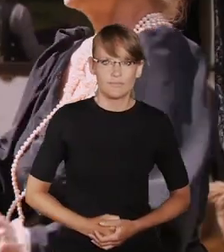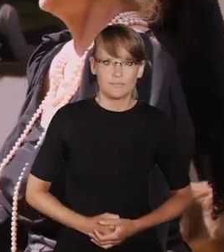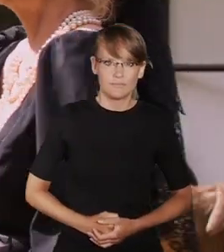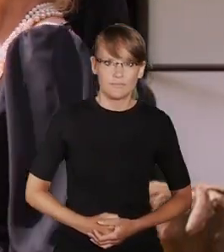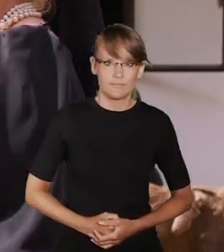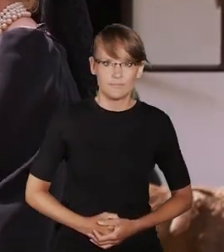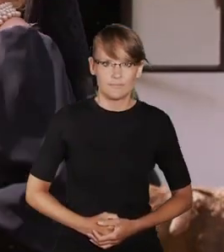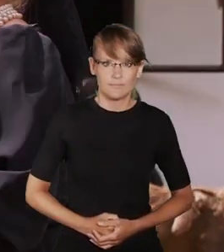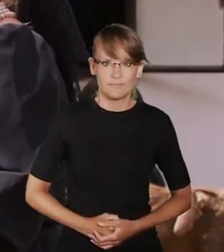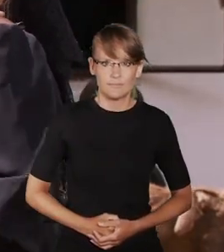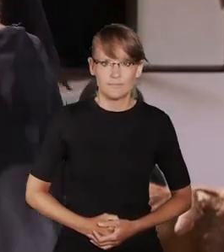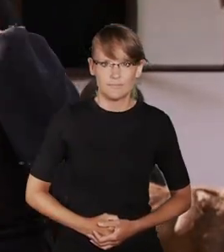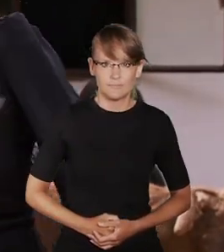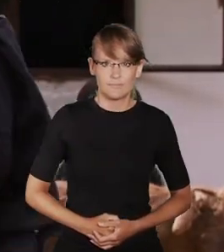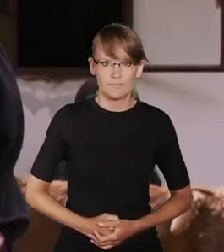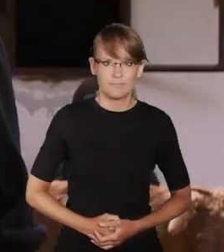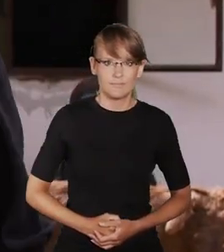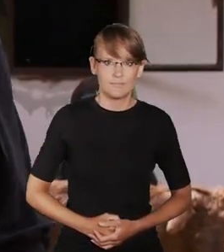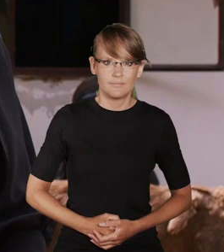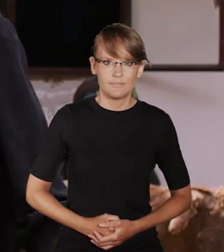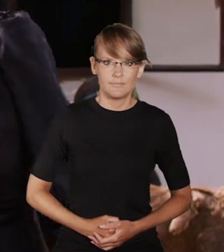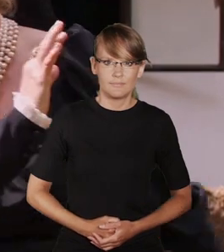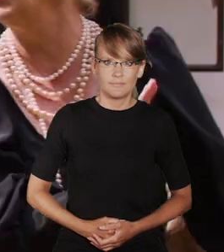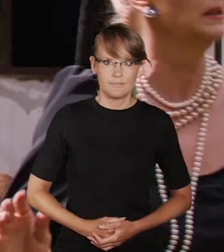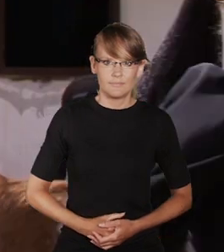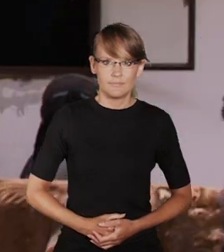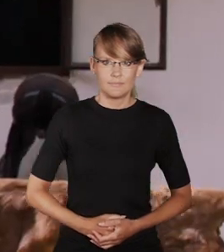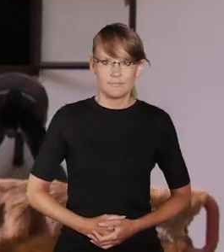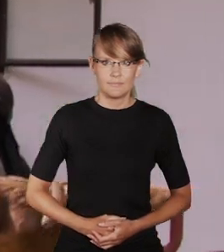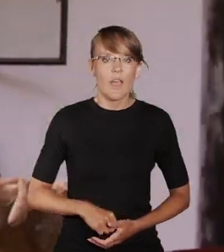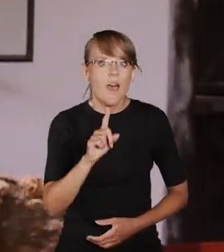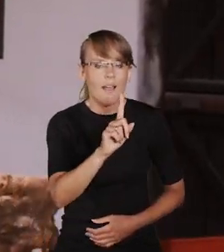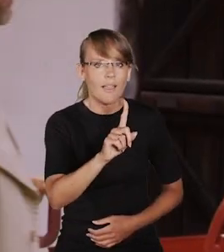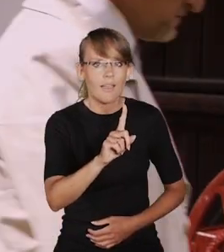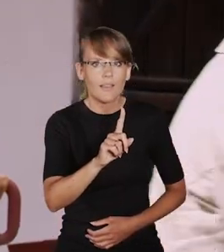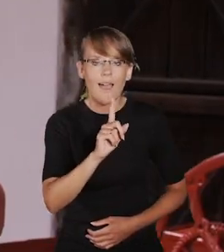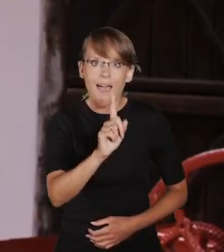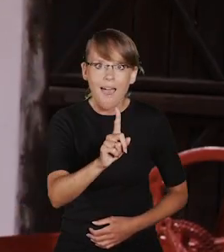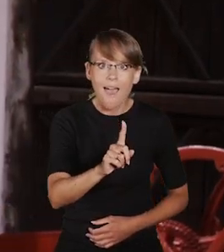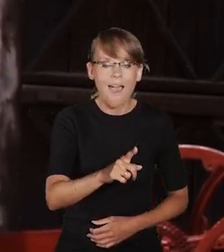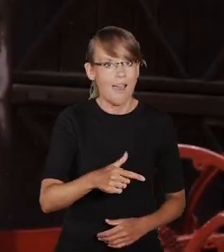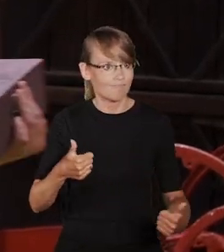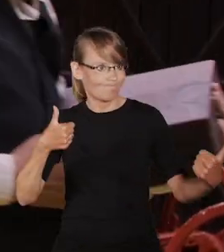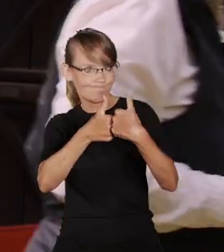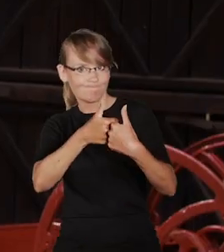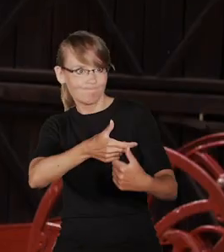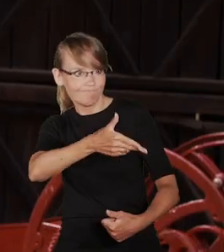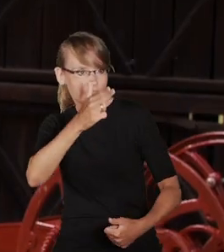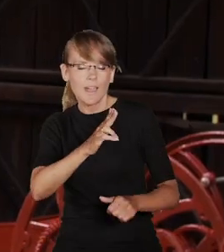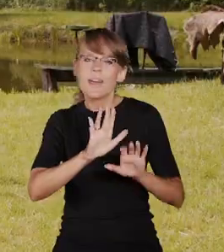Tutaj strzelać się niebezpiecznie. Chodźmy nad staw. Chodźmy.